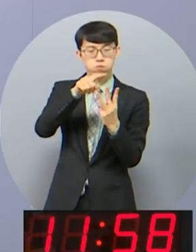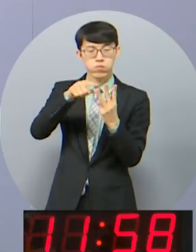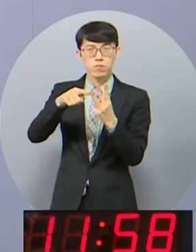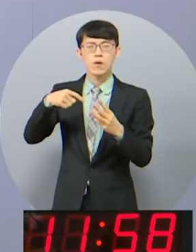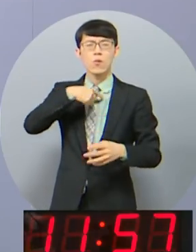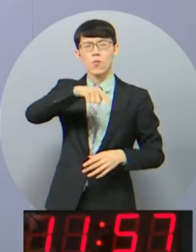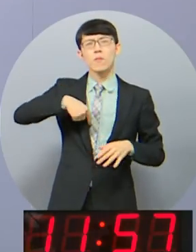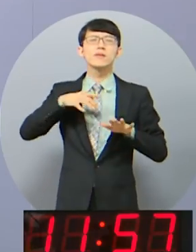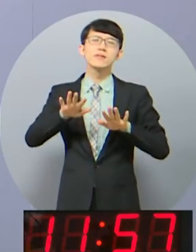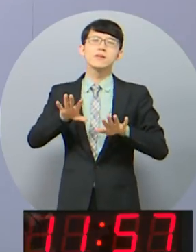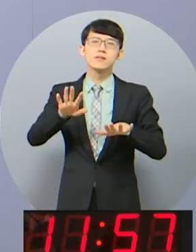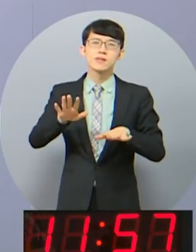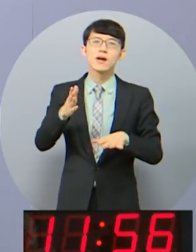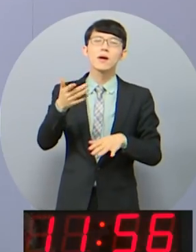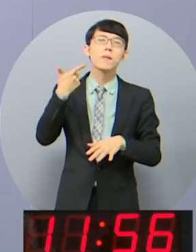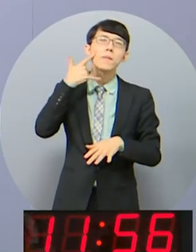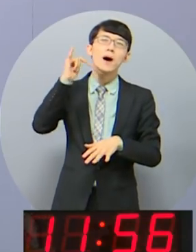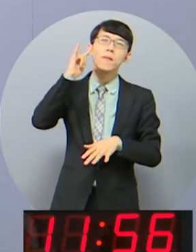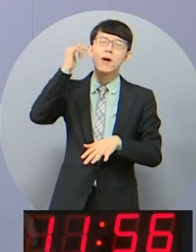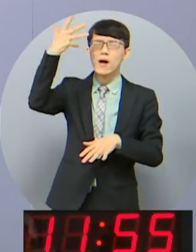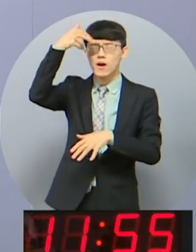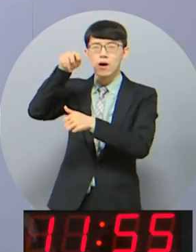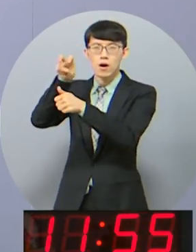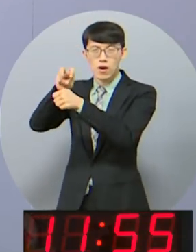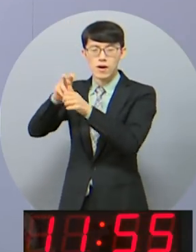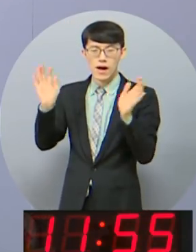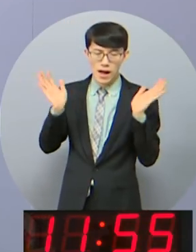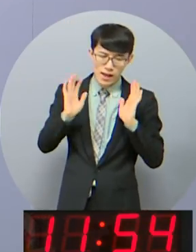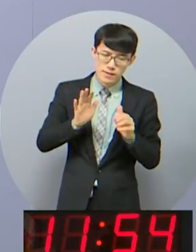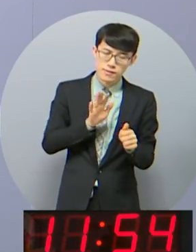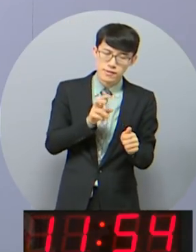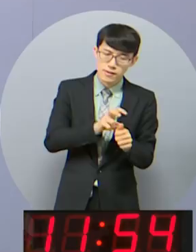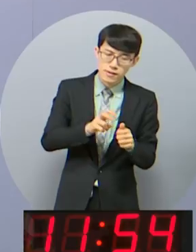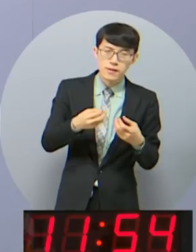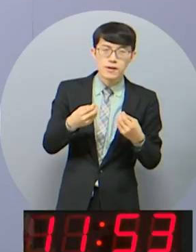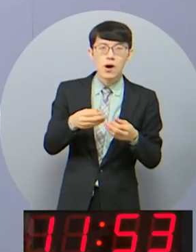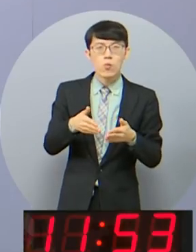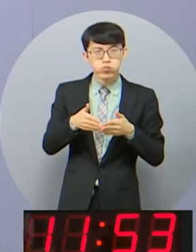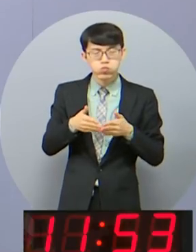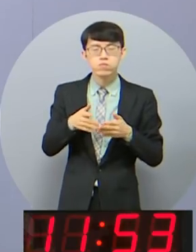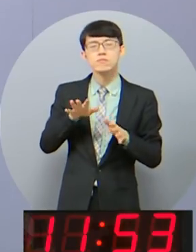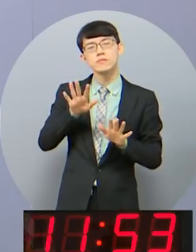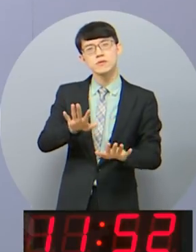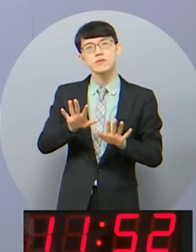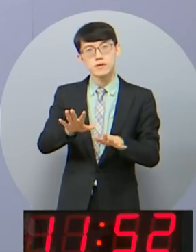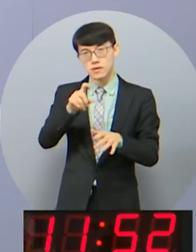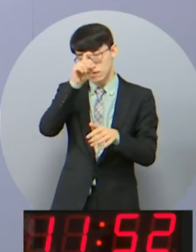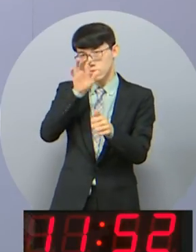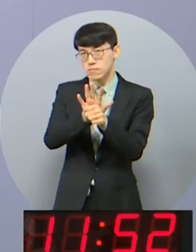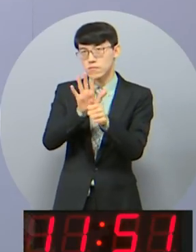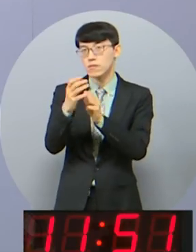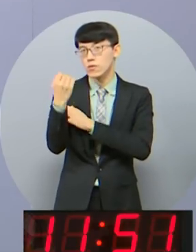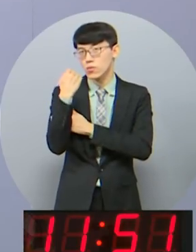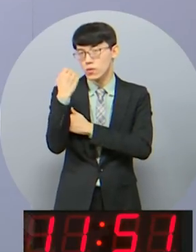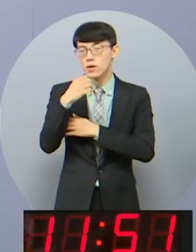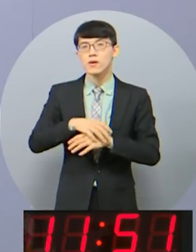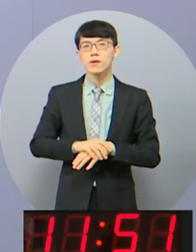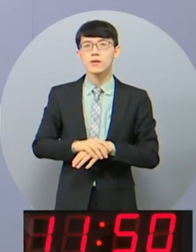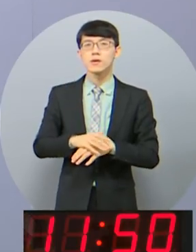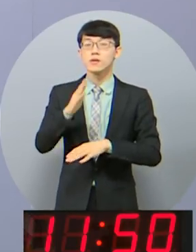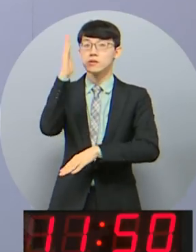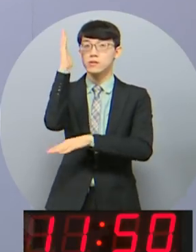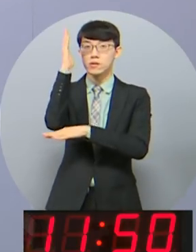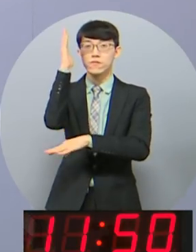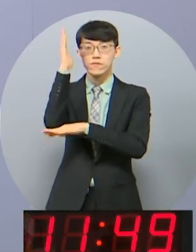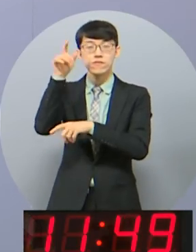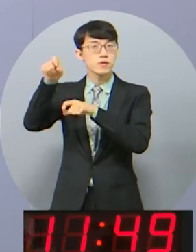母下有子女迫切需要与努力的。结合政府政策的配合与实施，找回爱台